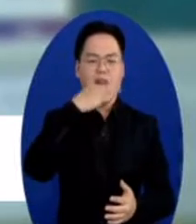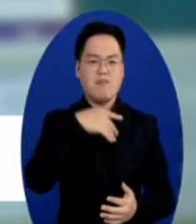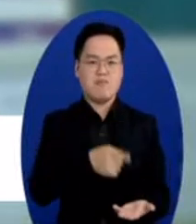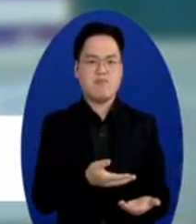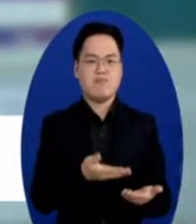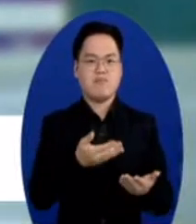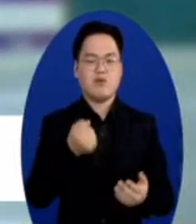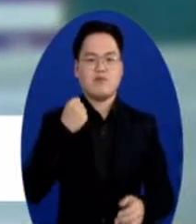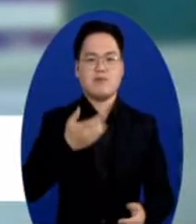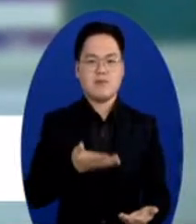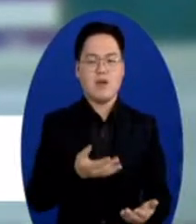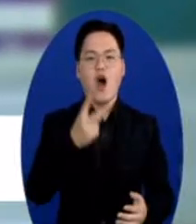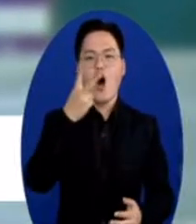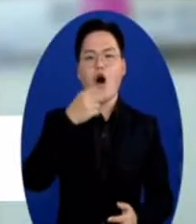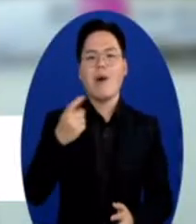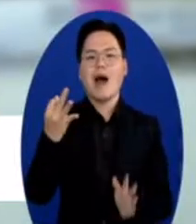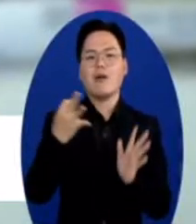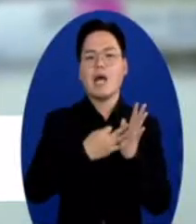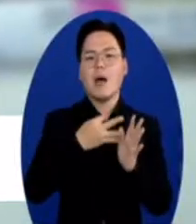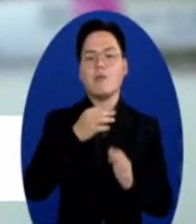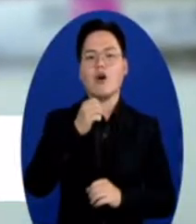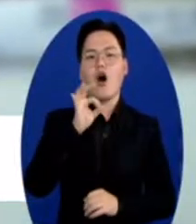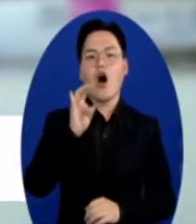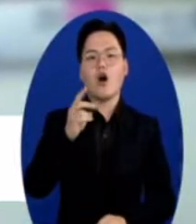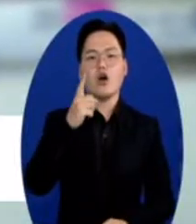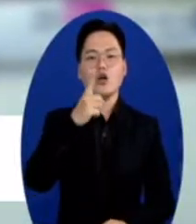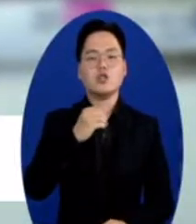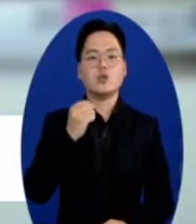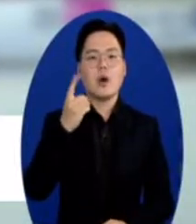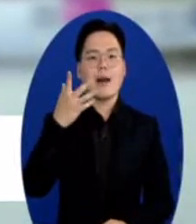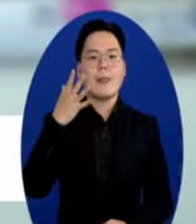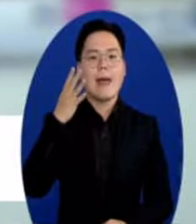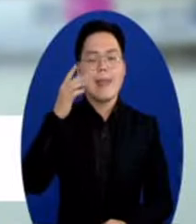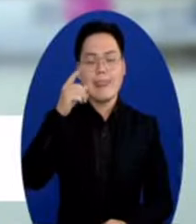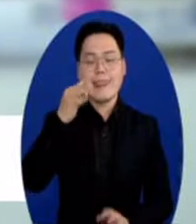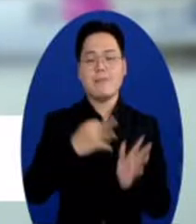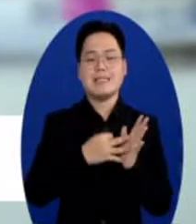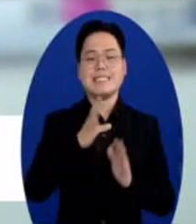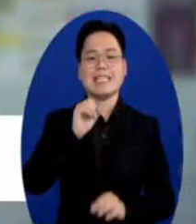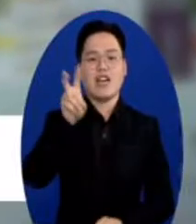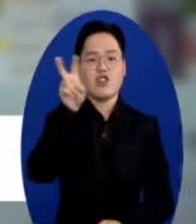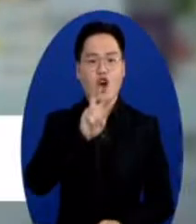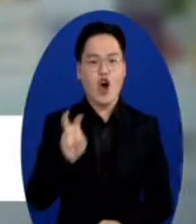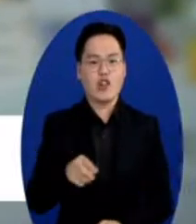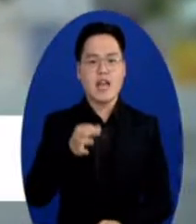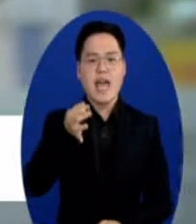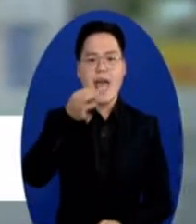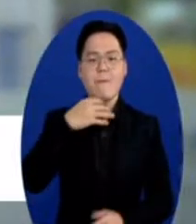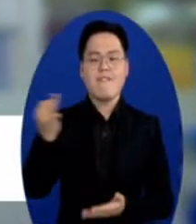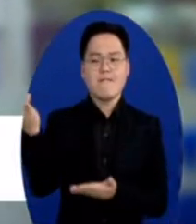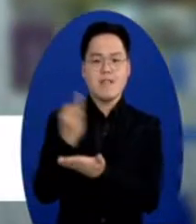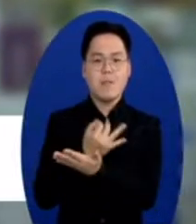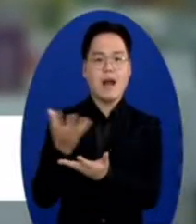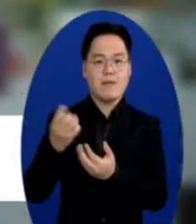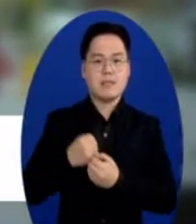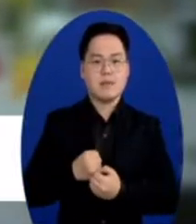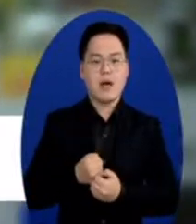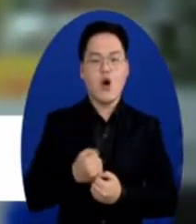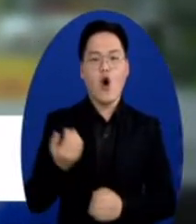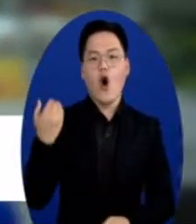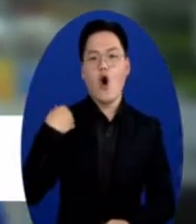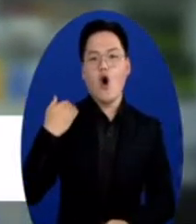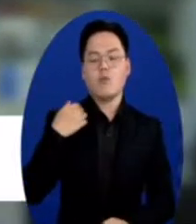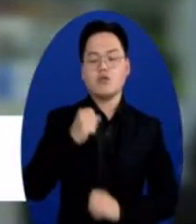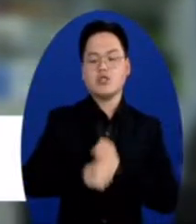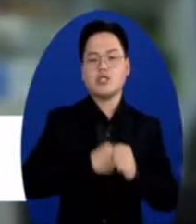байна. 2018 онд гэхэд бид 118 сая Америк доллараар эм импортлж оруулж иржээ. Өнгөрсөн онд 150